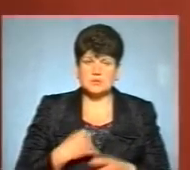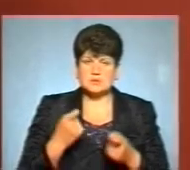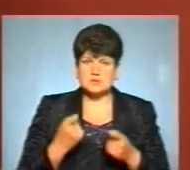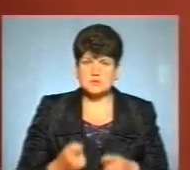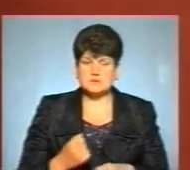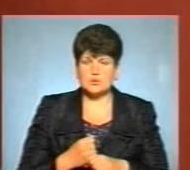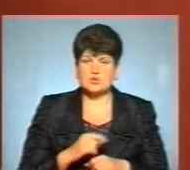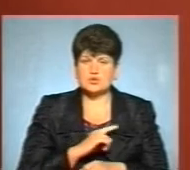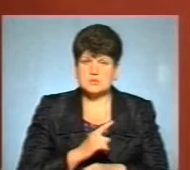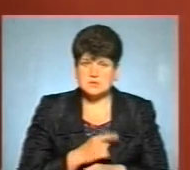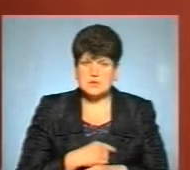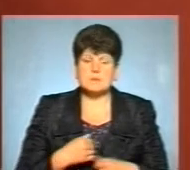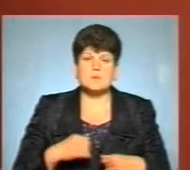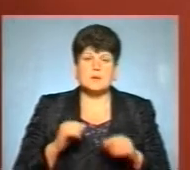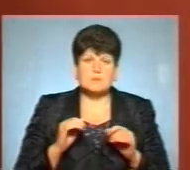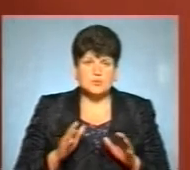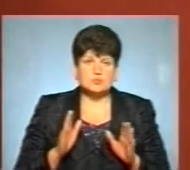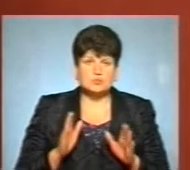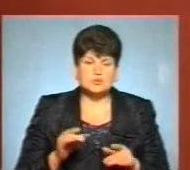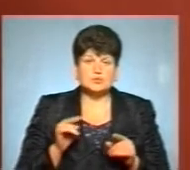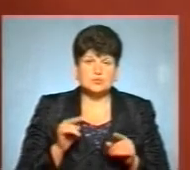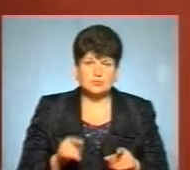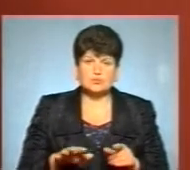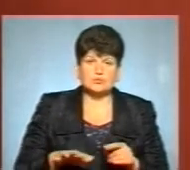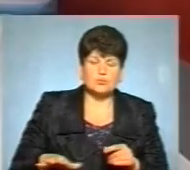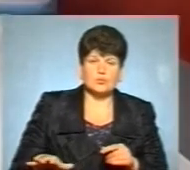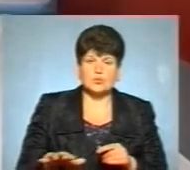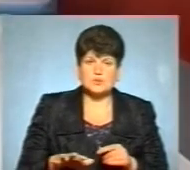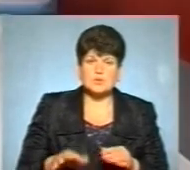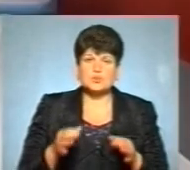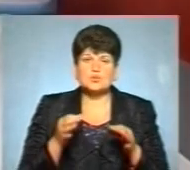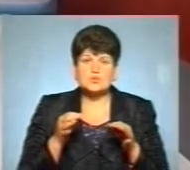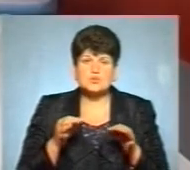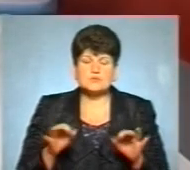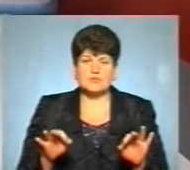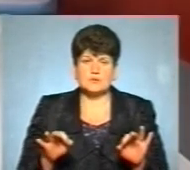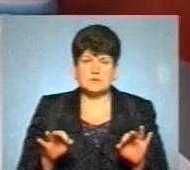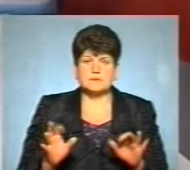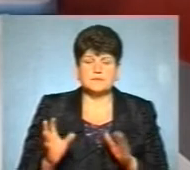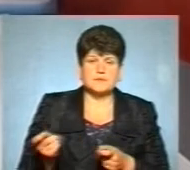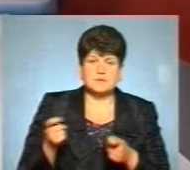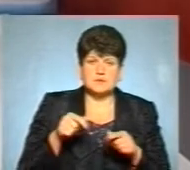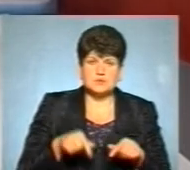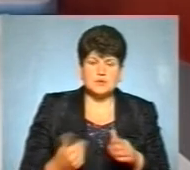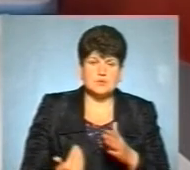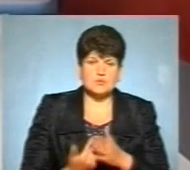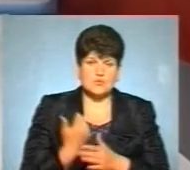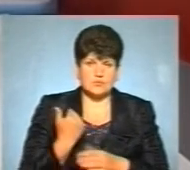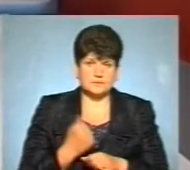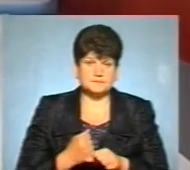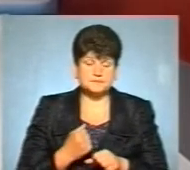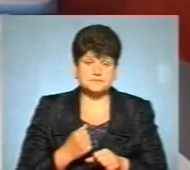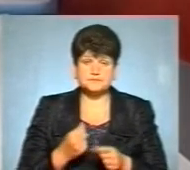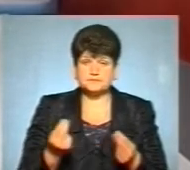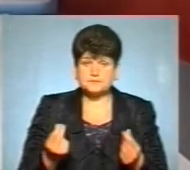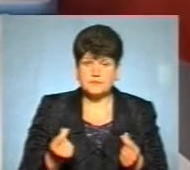робоча сила. Ми можемо стати тим платформою, тою площадкою, яка дозволить завести сюди нові інвестиції. Я думаю, що ми маємо